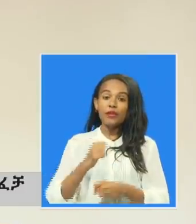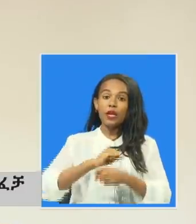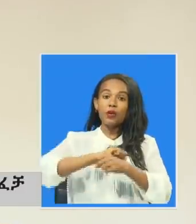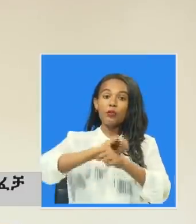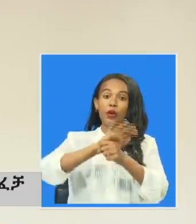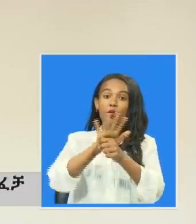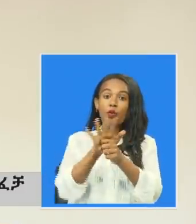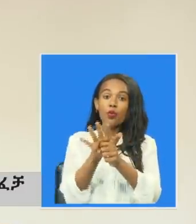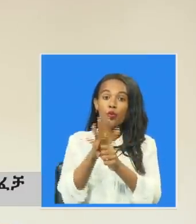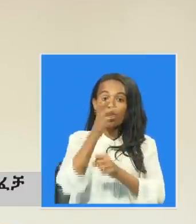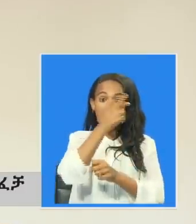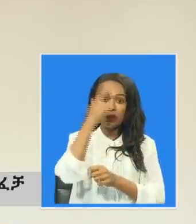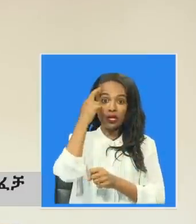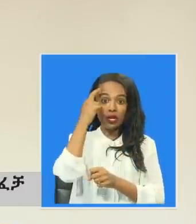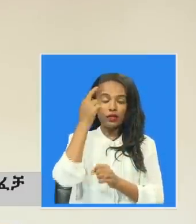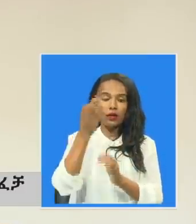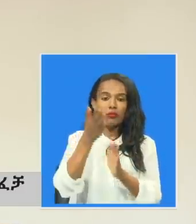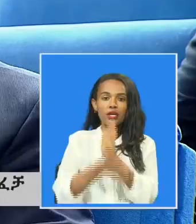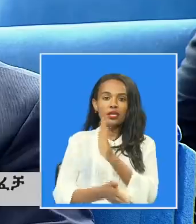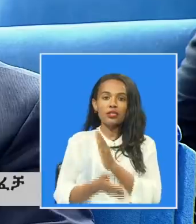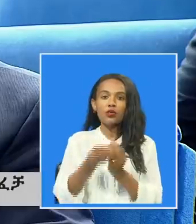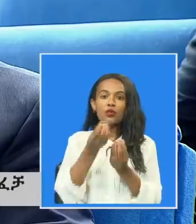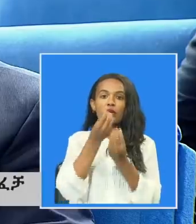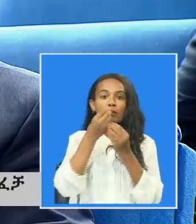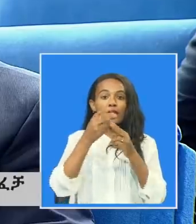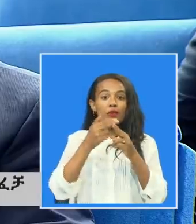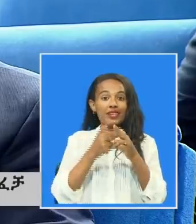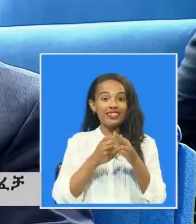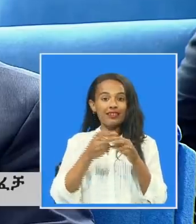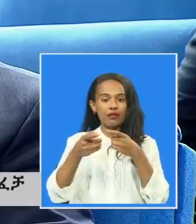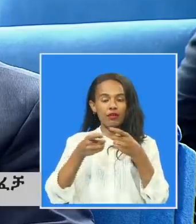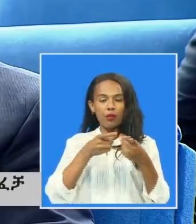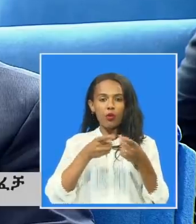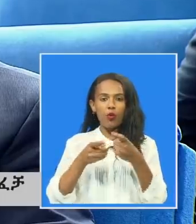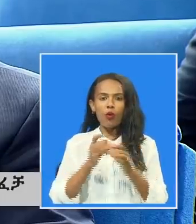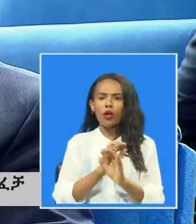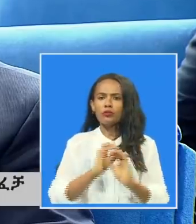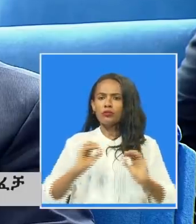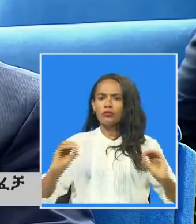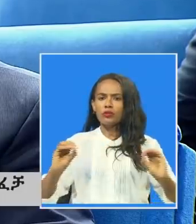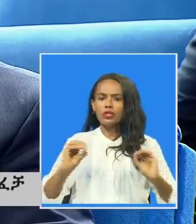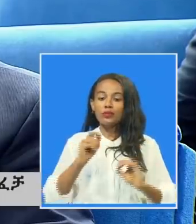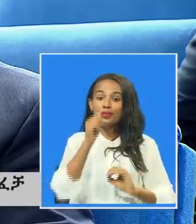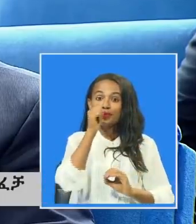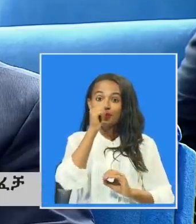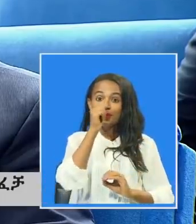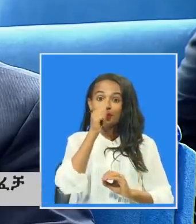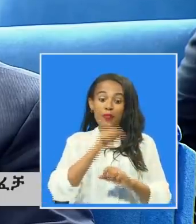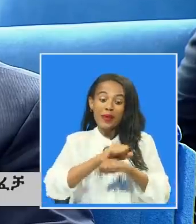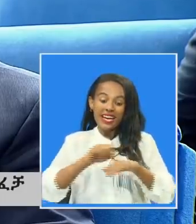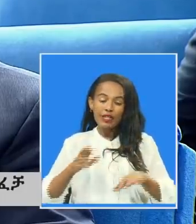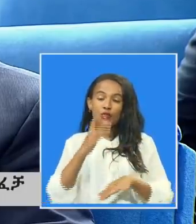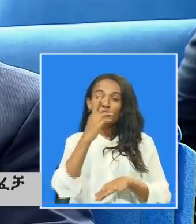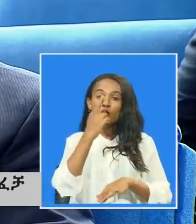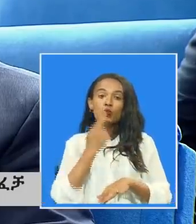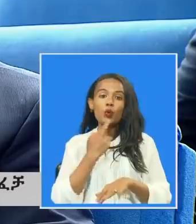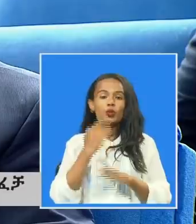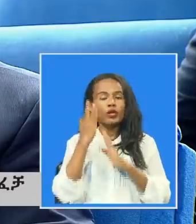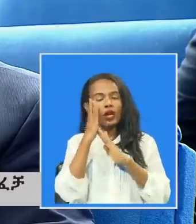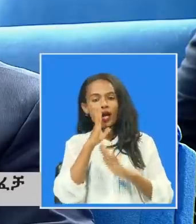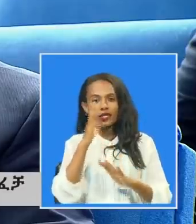በኮሮና ምክንያት የሚከሰተውን የምግብ እጥረት ለመቋቋም ምንም መሬት ጦሙን እንዳያድር በተሰራው